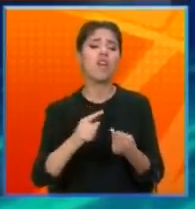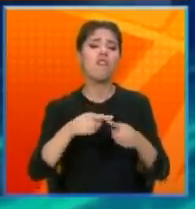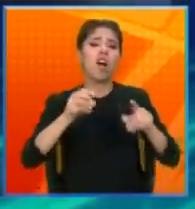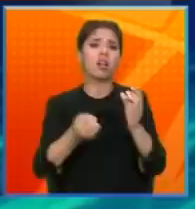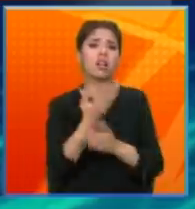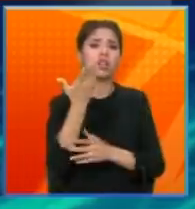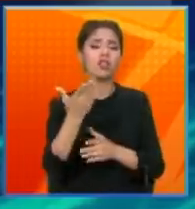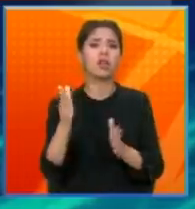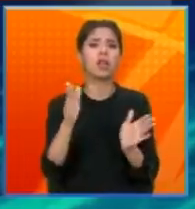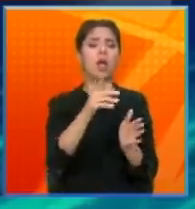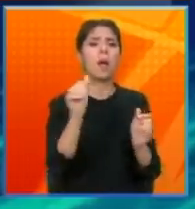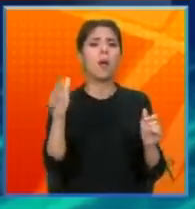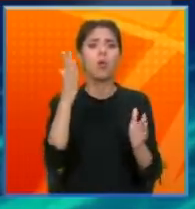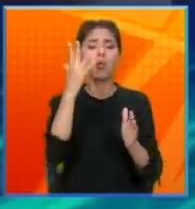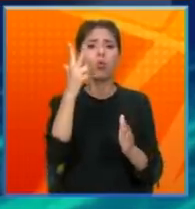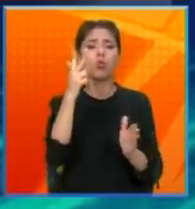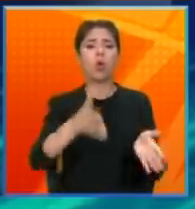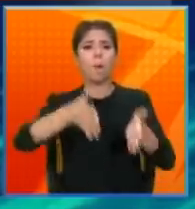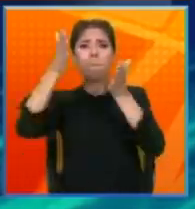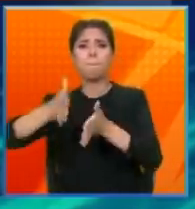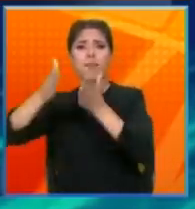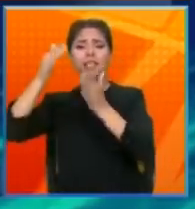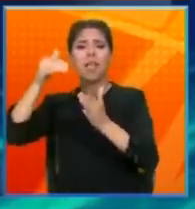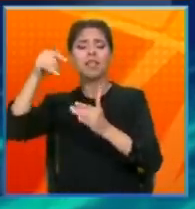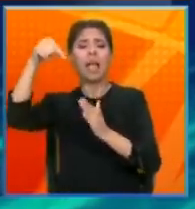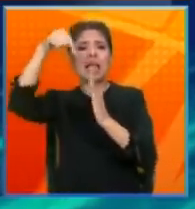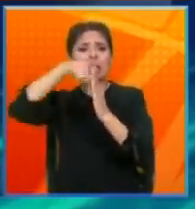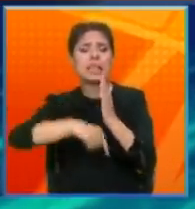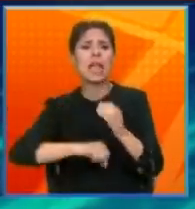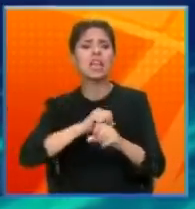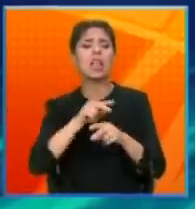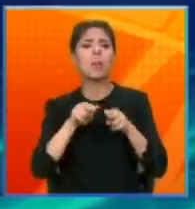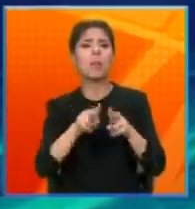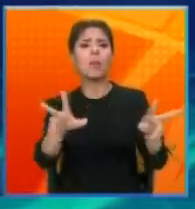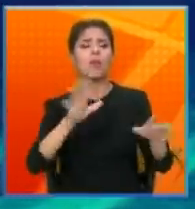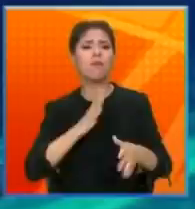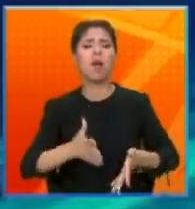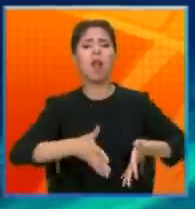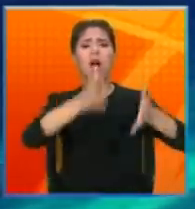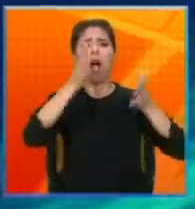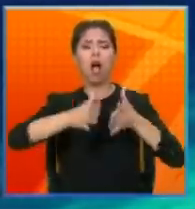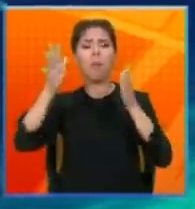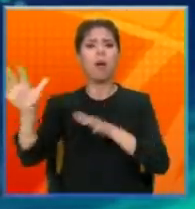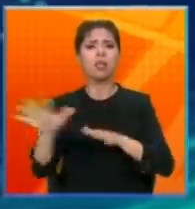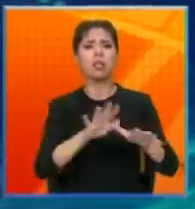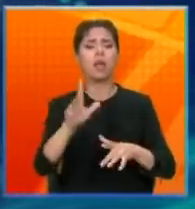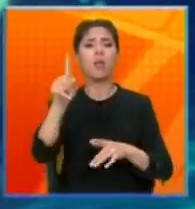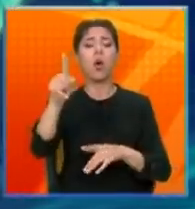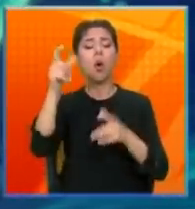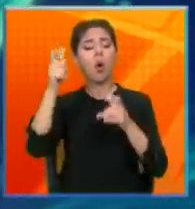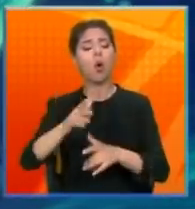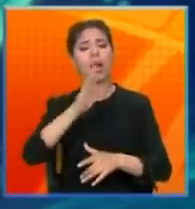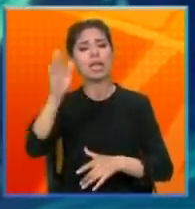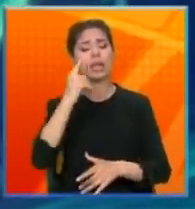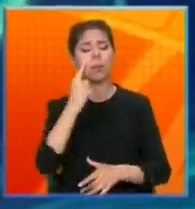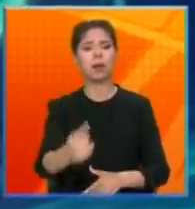yani bitişik nizam 3 binada birden derin çatlaklar oluştu. Apartmanlar yerinden oynadı. Sena Aksoylu oradaydı